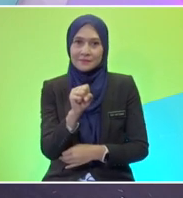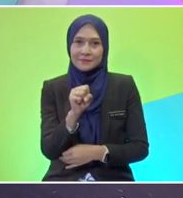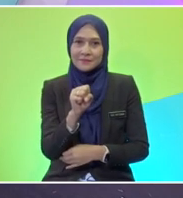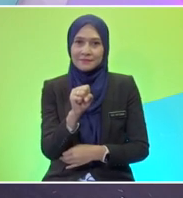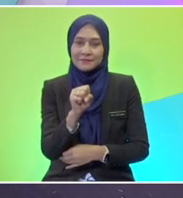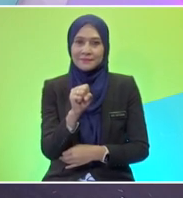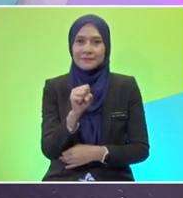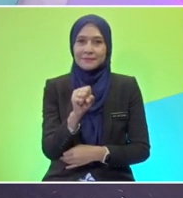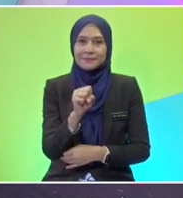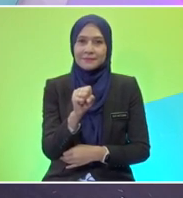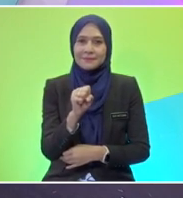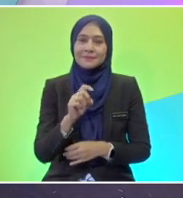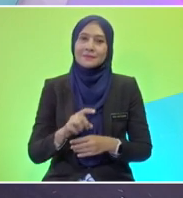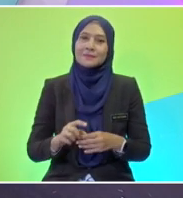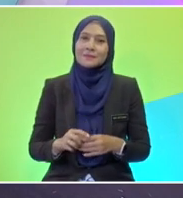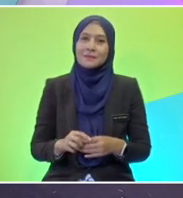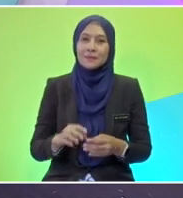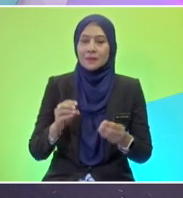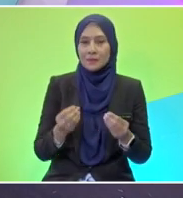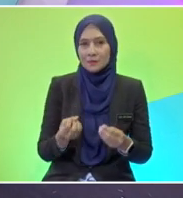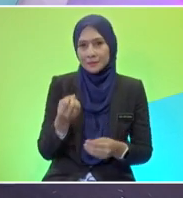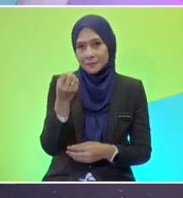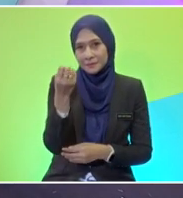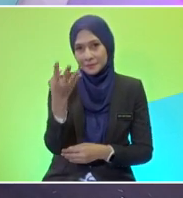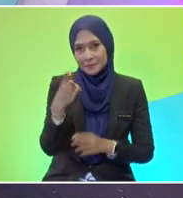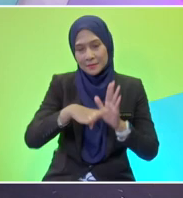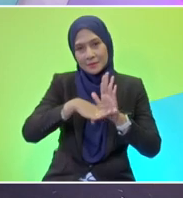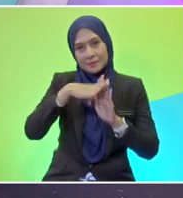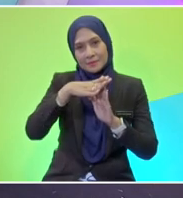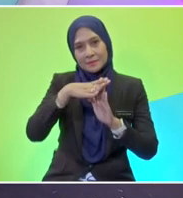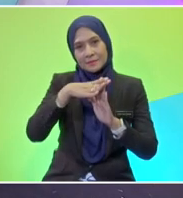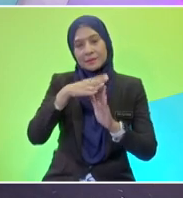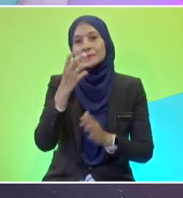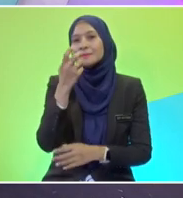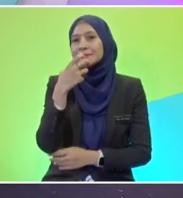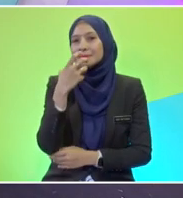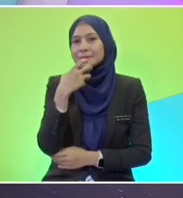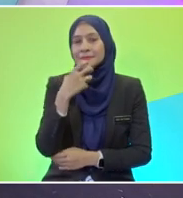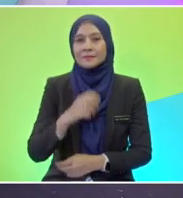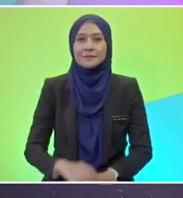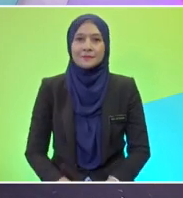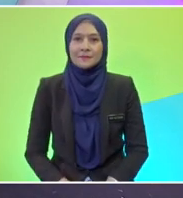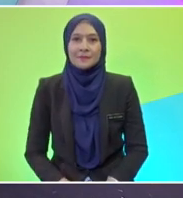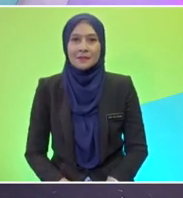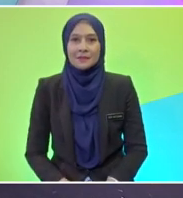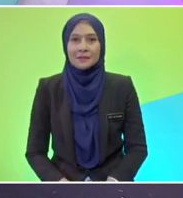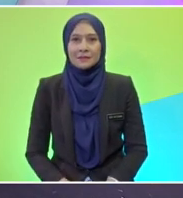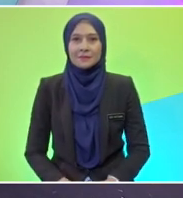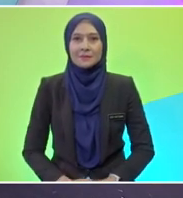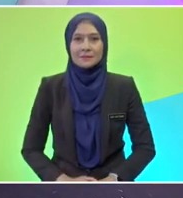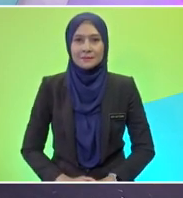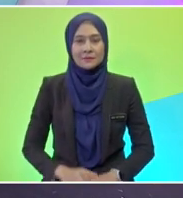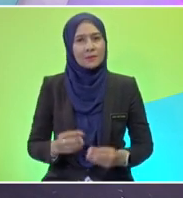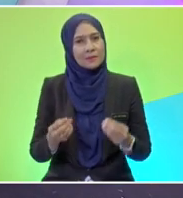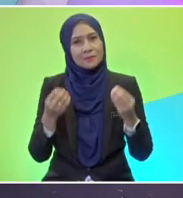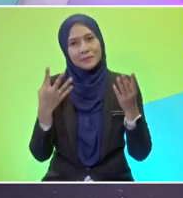soalan? Boleh, Cikgu. Berapa baki apple? Okey. Baiklah, Cikgu. Kak Fikah, saya nak banyaklah apple Kak